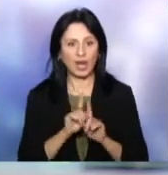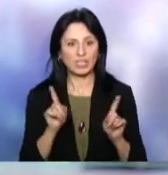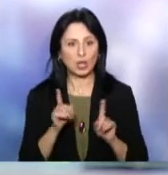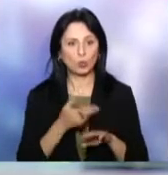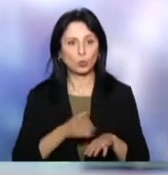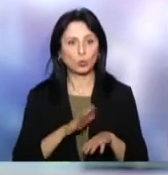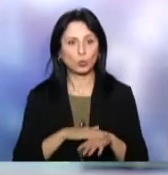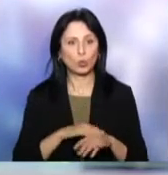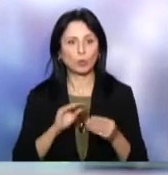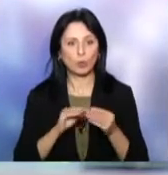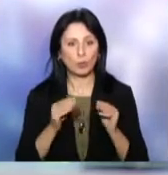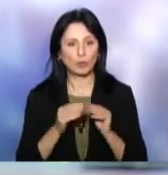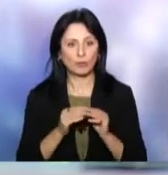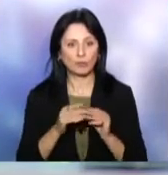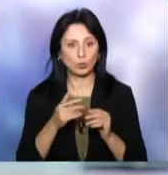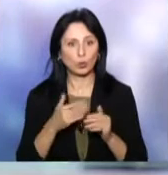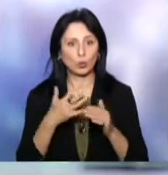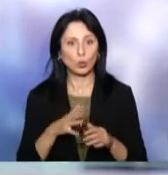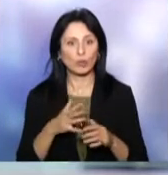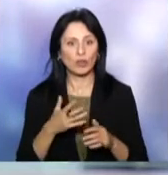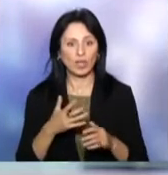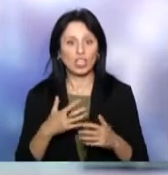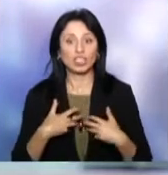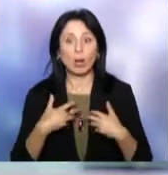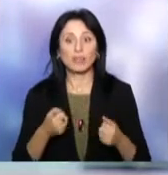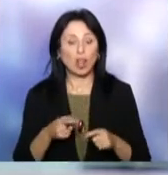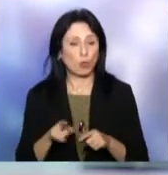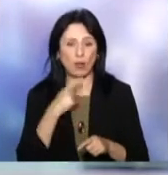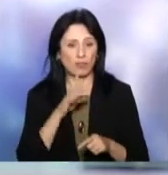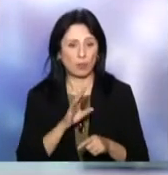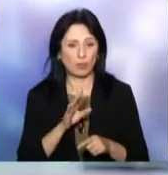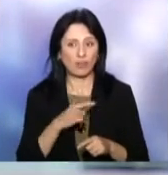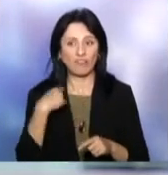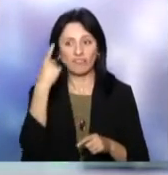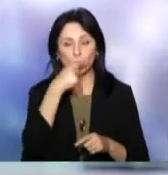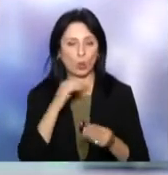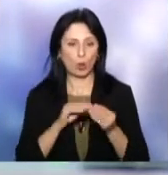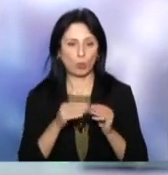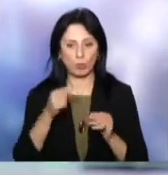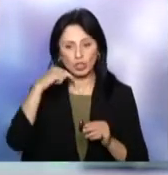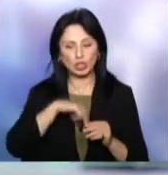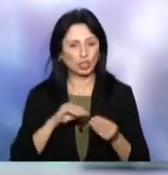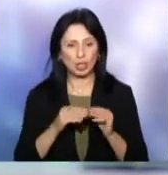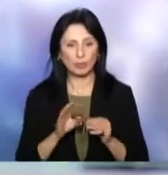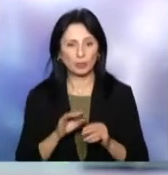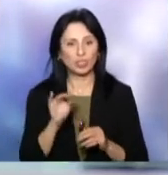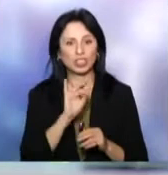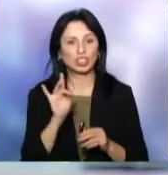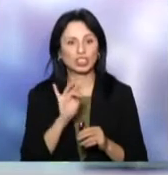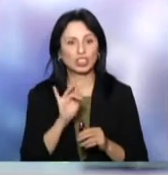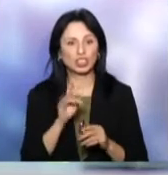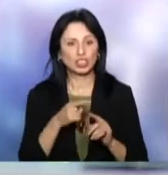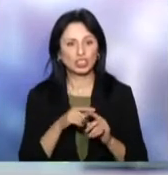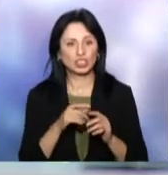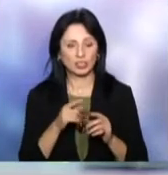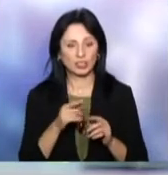რთულ პრობლემას და მით უმეტეს უკეთ ჯანმრთელობისთვის არ წარმოადგენს. ეს არის უფრო ვიზუალური პრობლემა. ამ დროს ცხიმოვანი ჯირკვლის